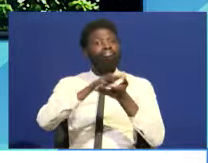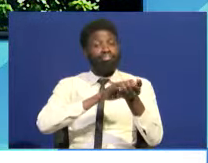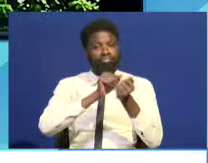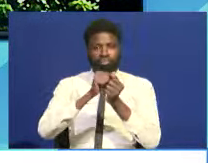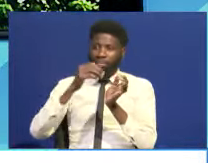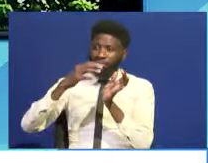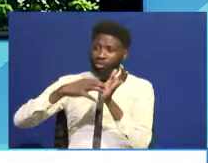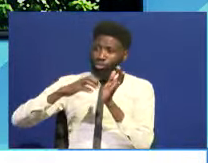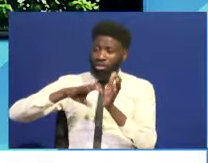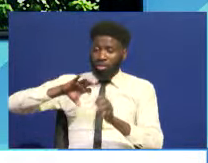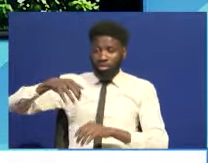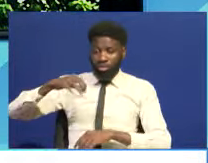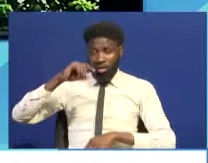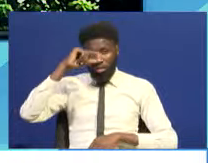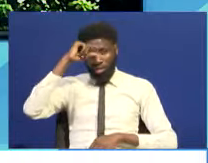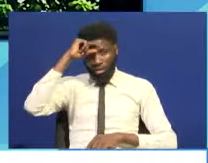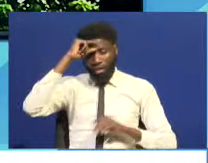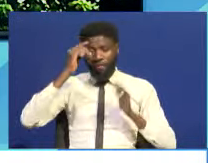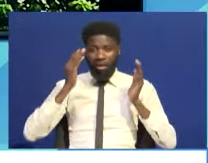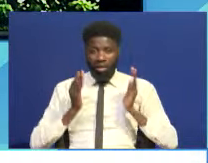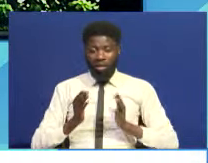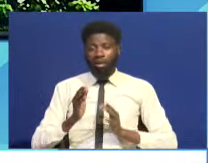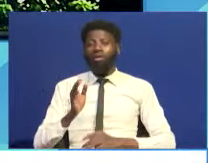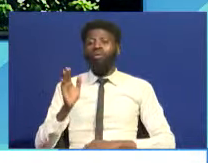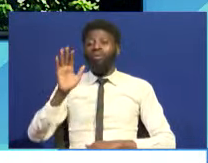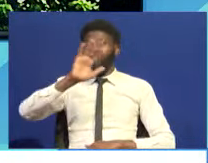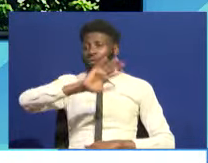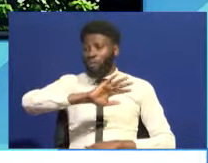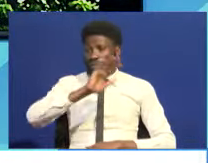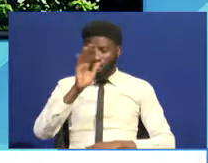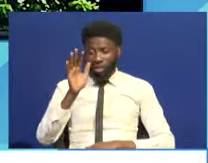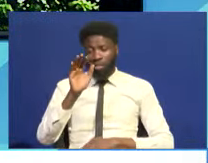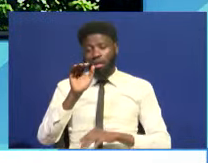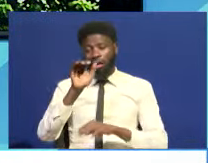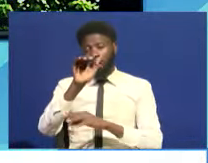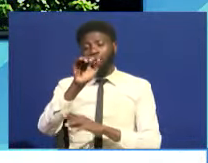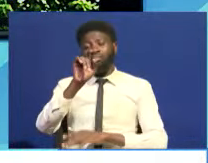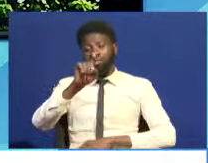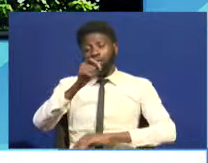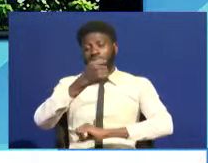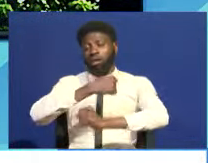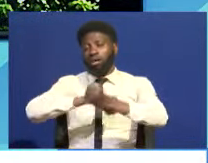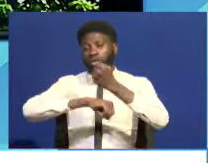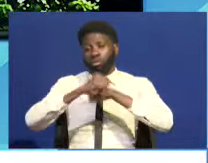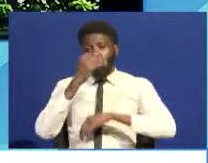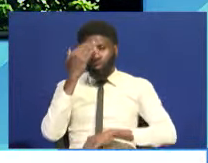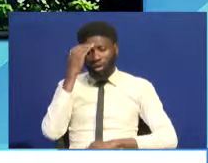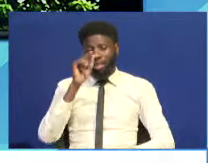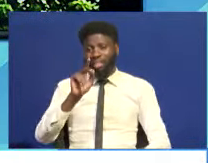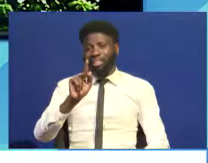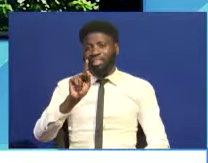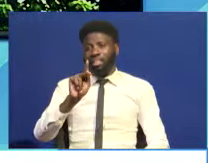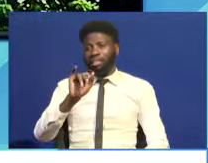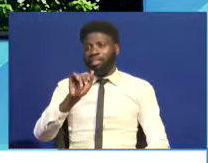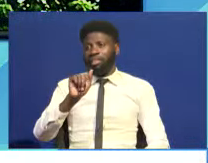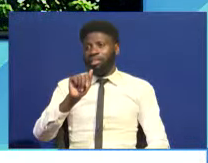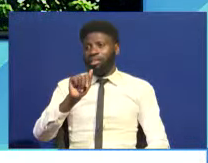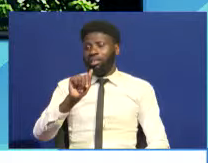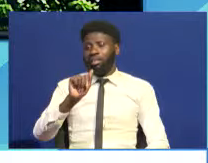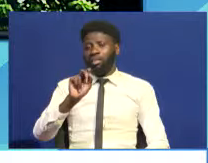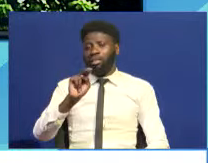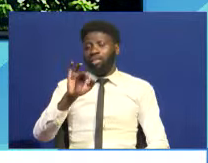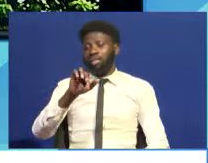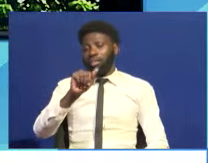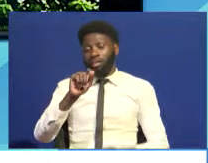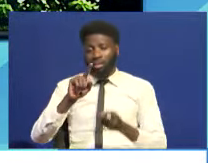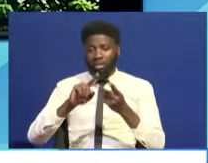Machakos, gavana wa Vinyandeti ametoa wito wa hatua za dharura kuchukuliwa kufuatia mafuriko katika maeneo ya Kinanie na Syokimau katika kaunti ndogo